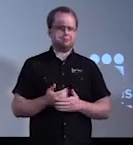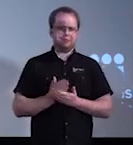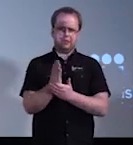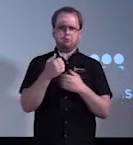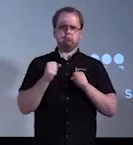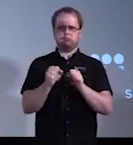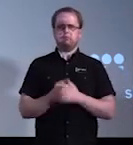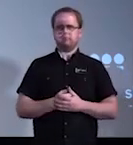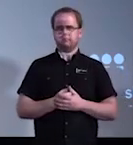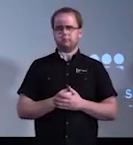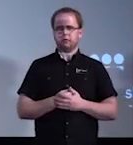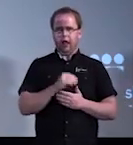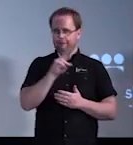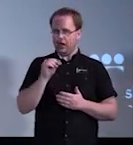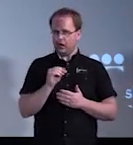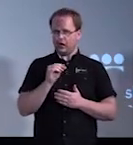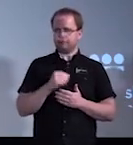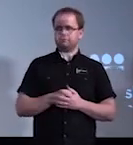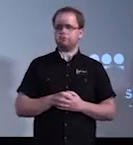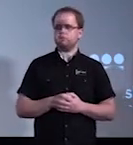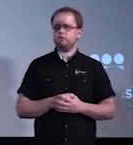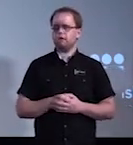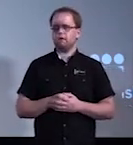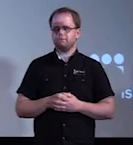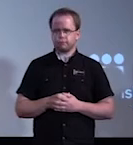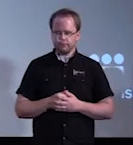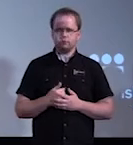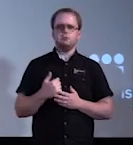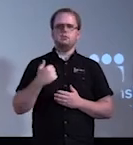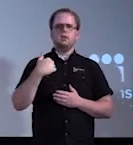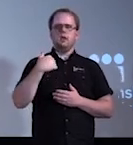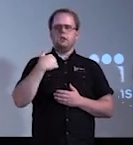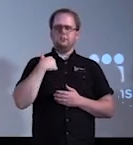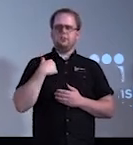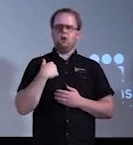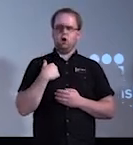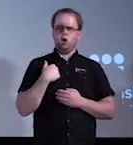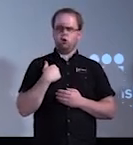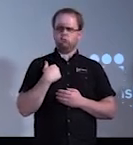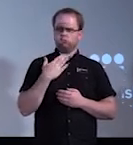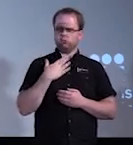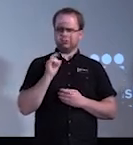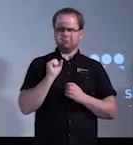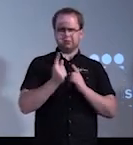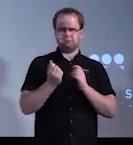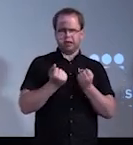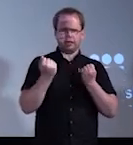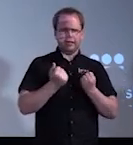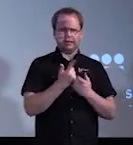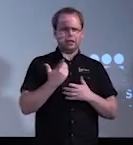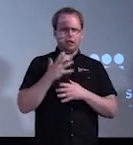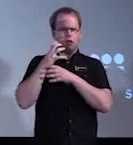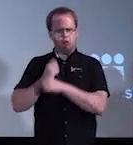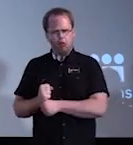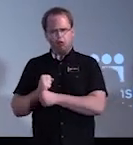Tack så mycket. Anna Särner? Nej, jag ser verkligen fram emot det här arbetet, att inte längre vara bunden